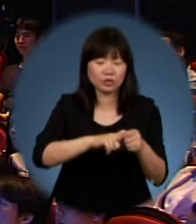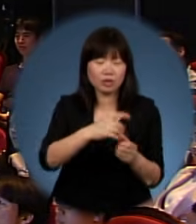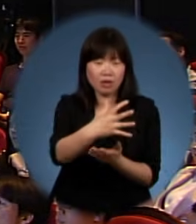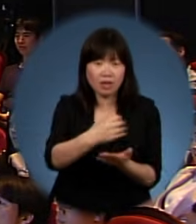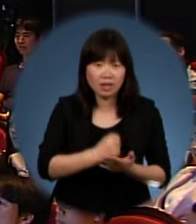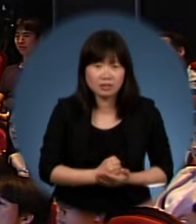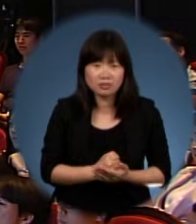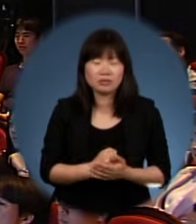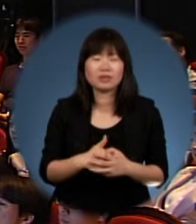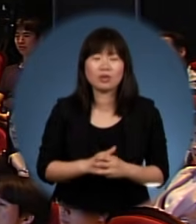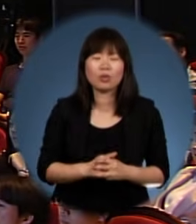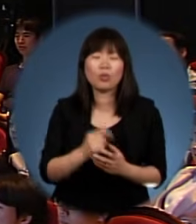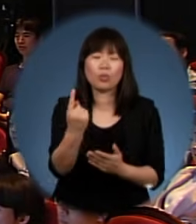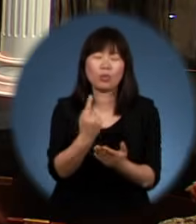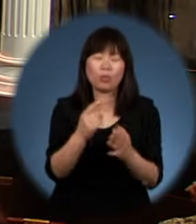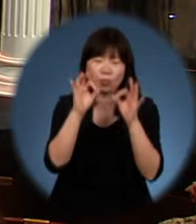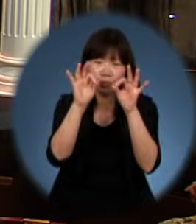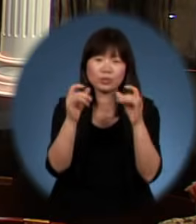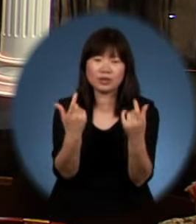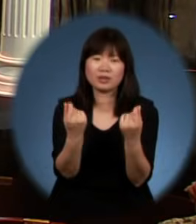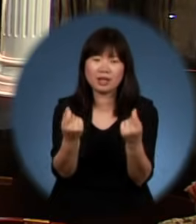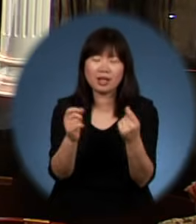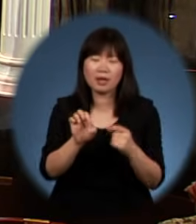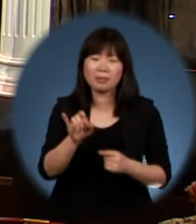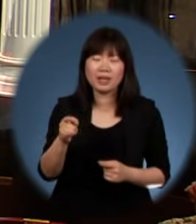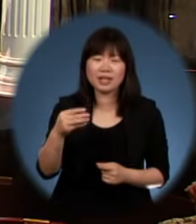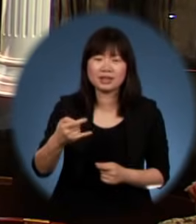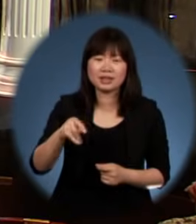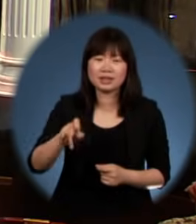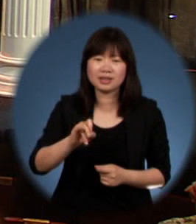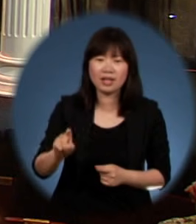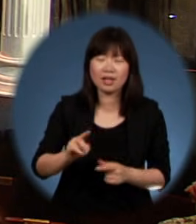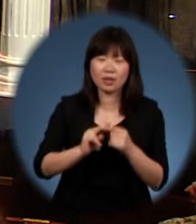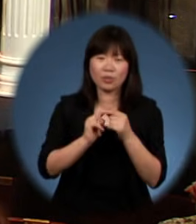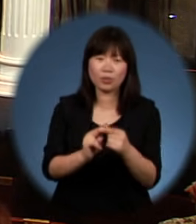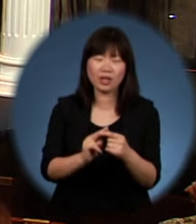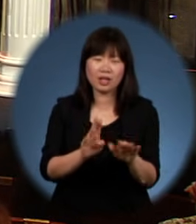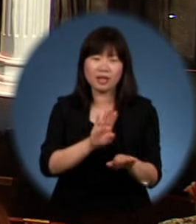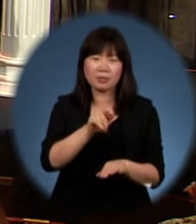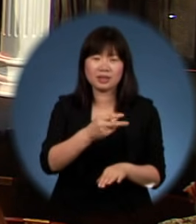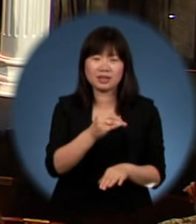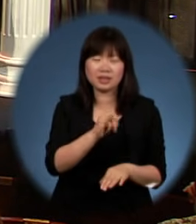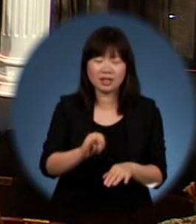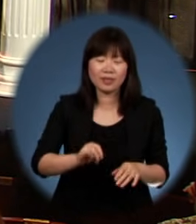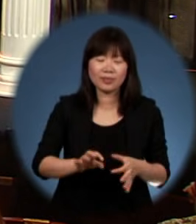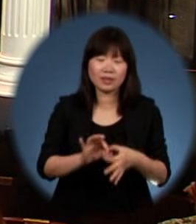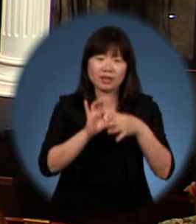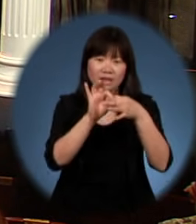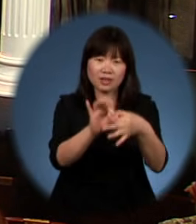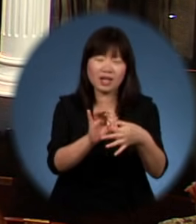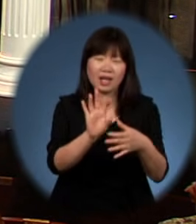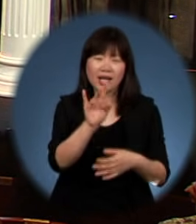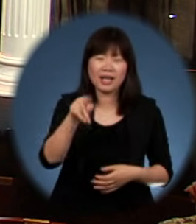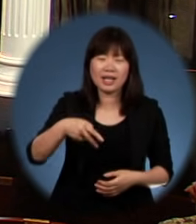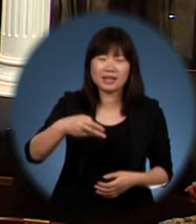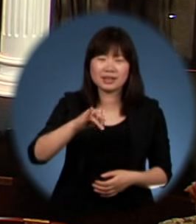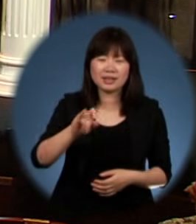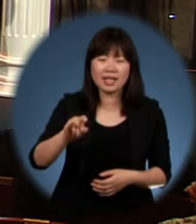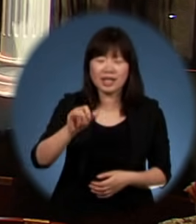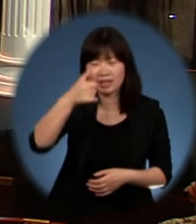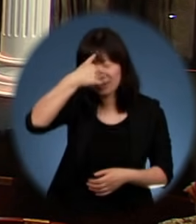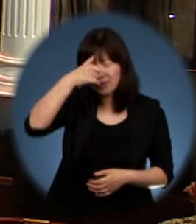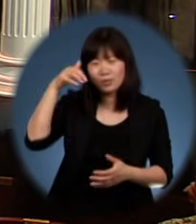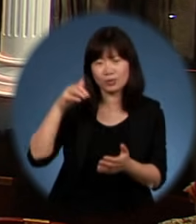가지고 보시는 것처럼 페르시아와 박 틀려 를 거쳐서 아시아 인도